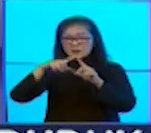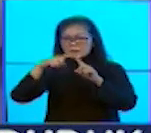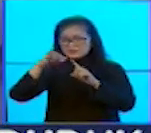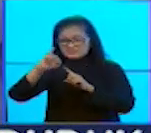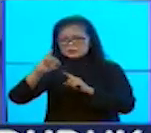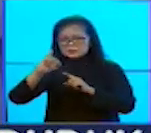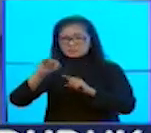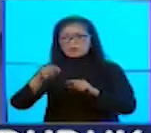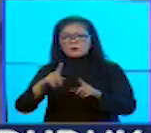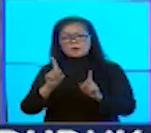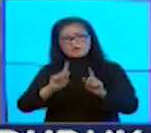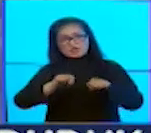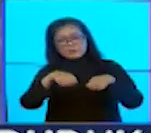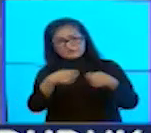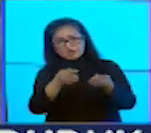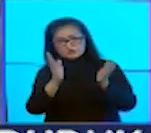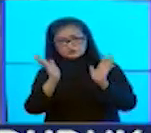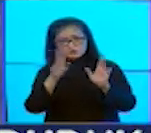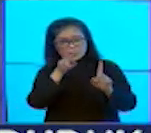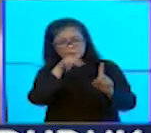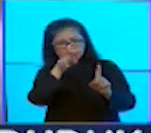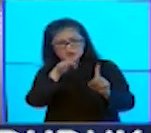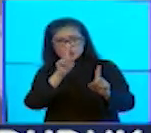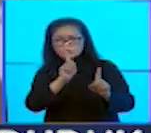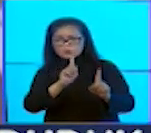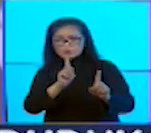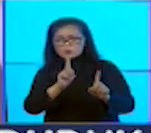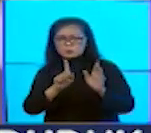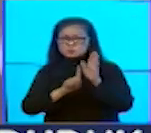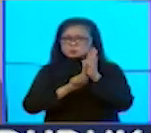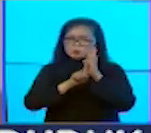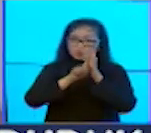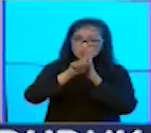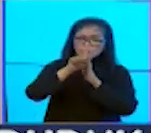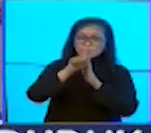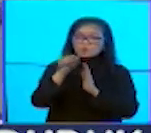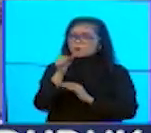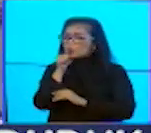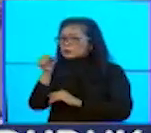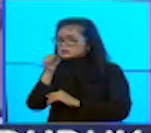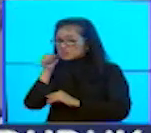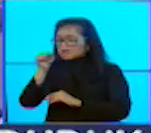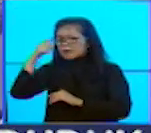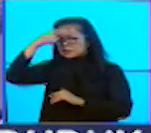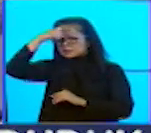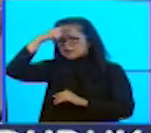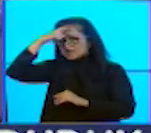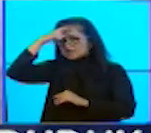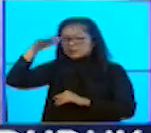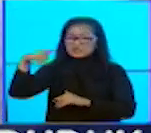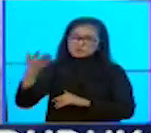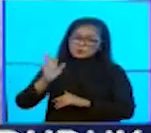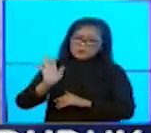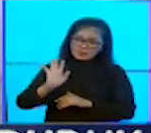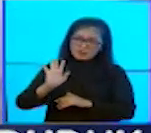pemeriksaan, mulai dari tensi darah, suhu tubuh, hingga wawancara seputar penyakit bawaan. Setelah dinyatakan layak,